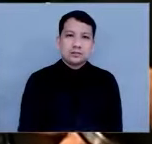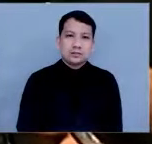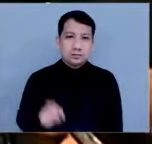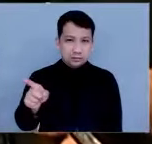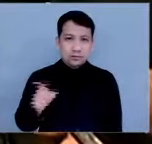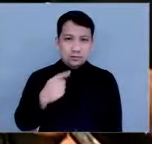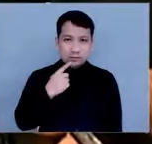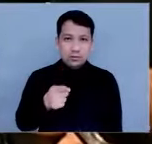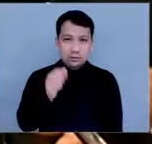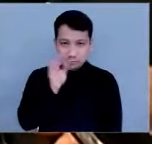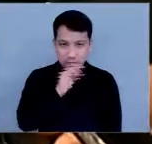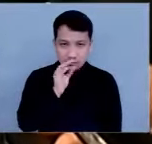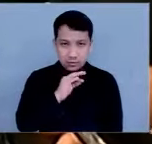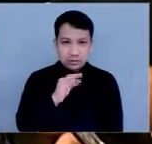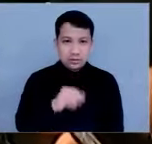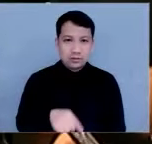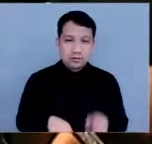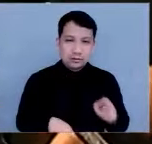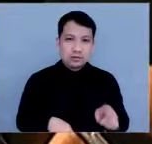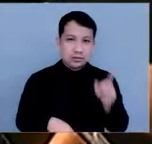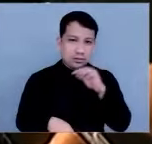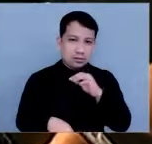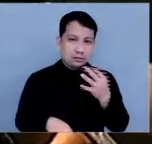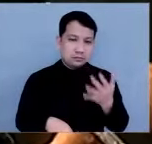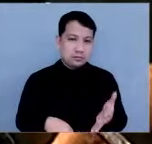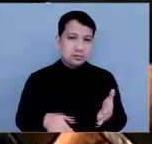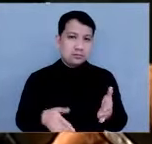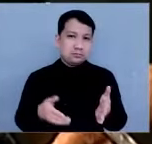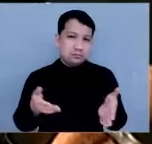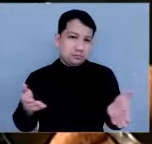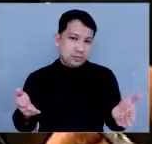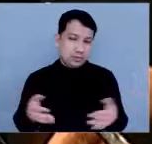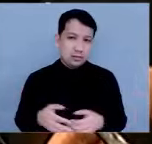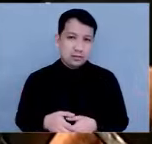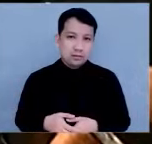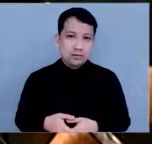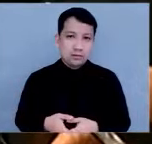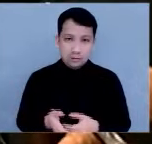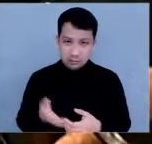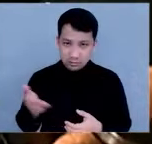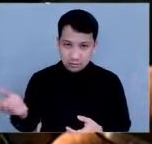Filipino. She is a Filipina. So, wala namang